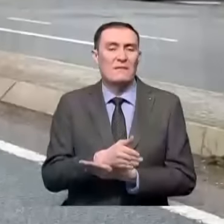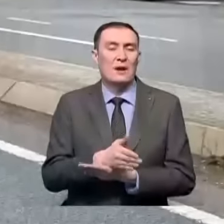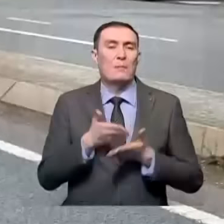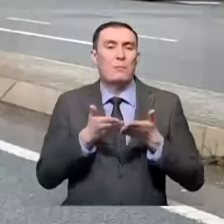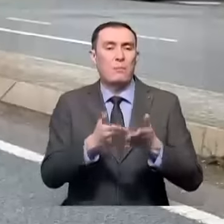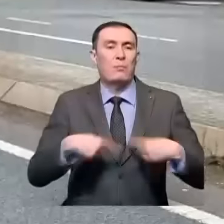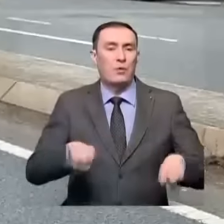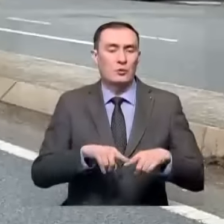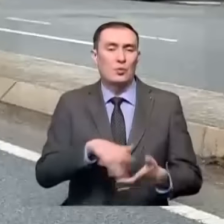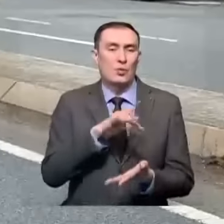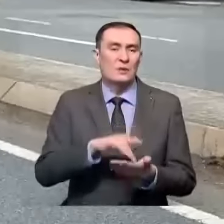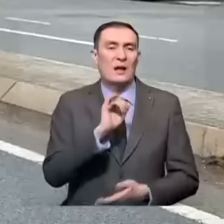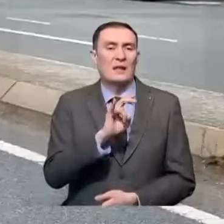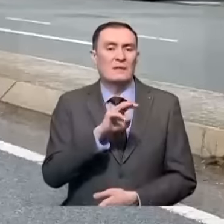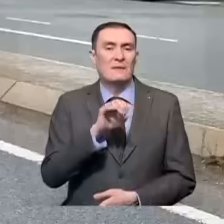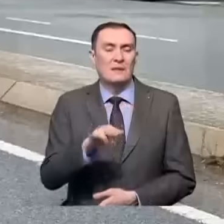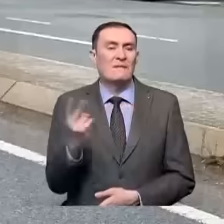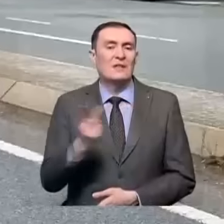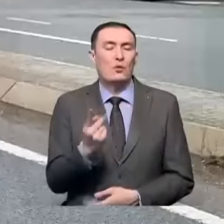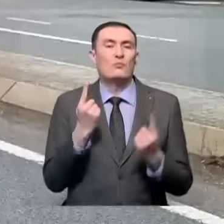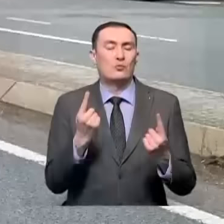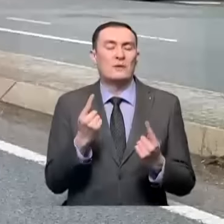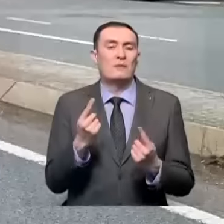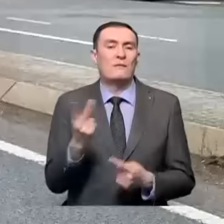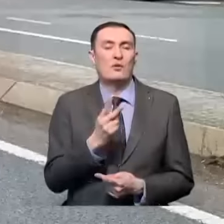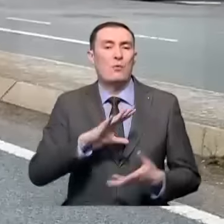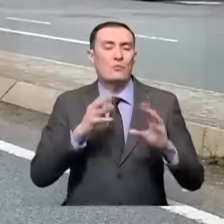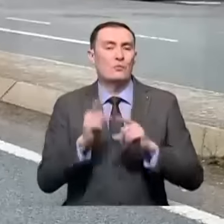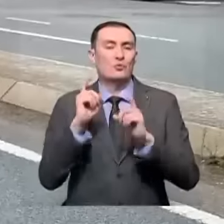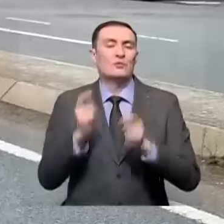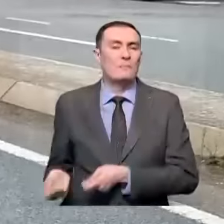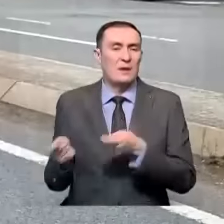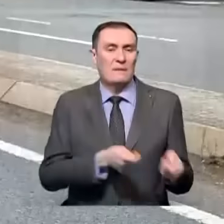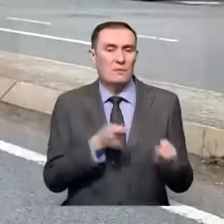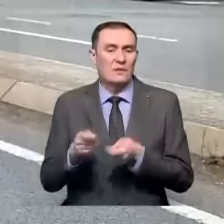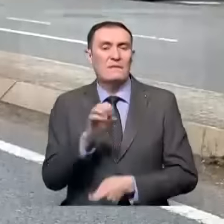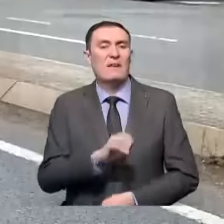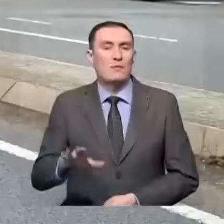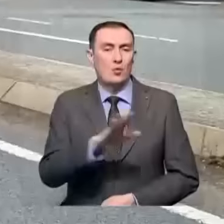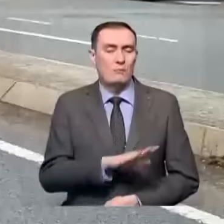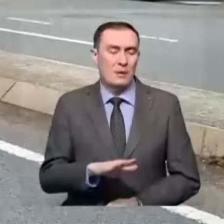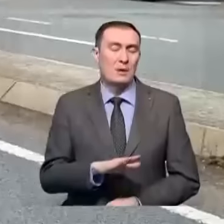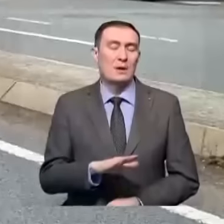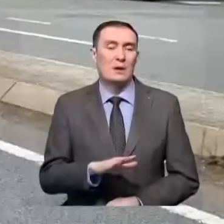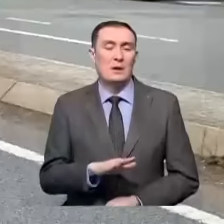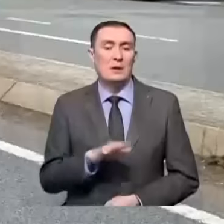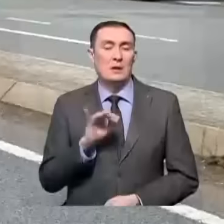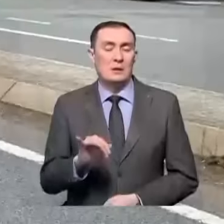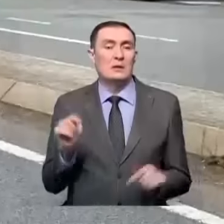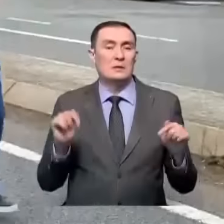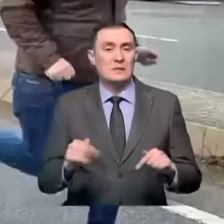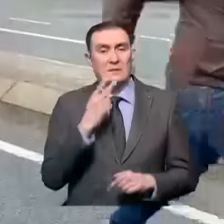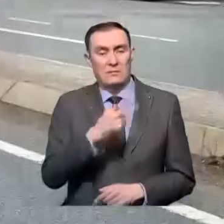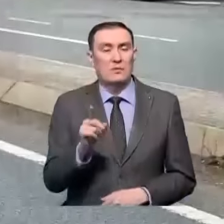порт Антверпена, который является вторым по величине и вторым по объему грузоперевозок в Европе. И здесь